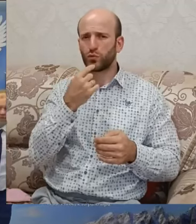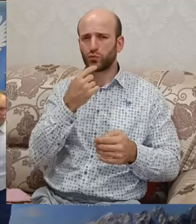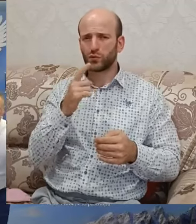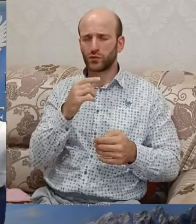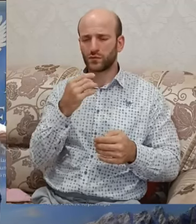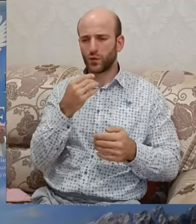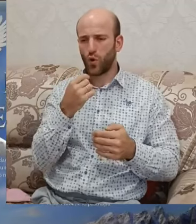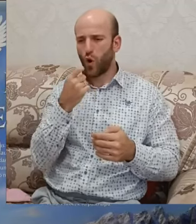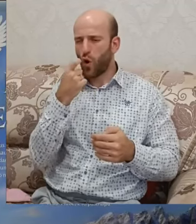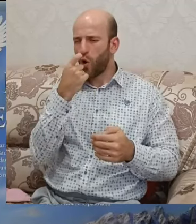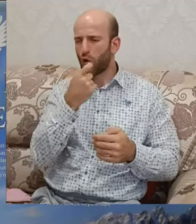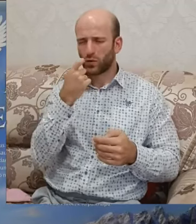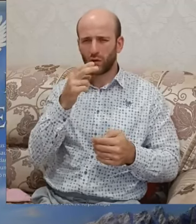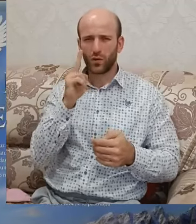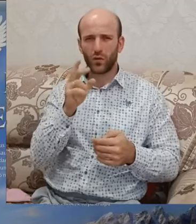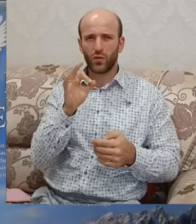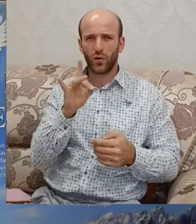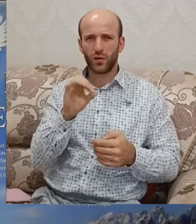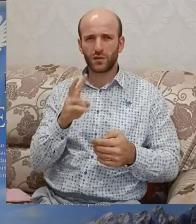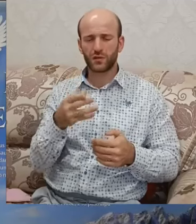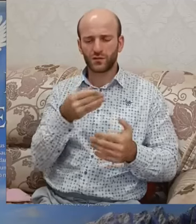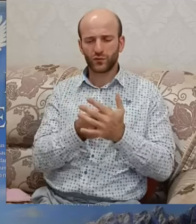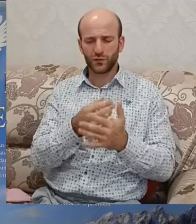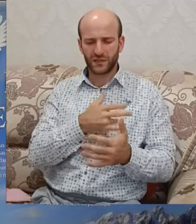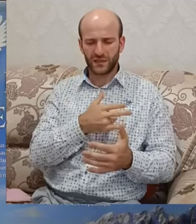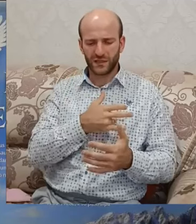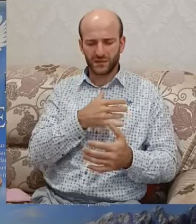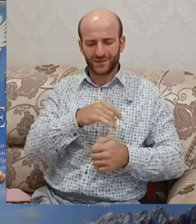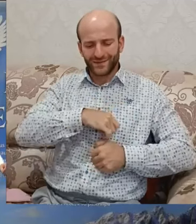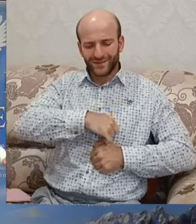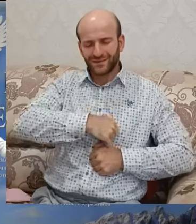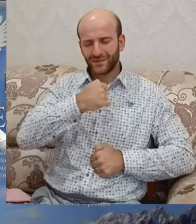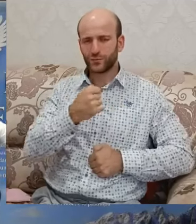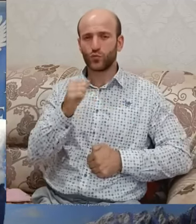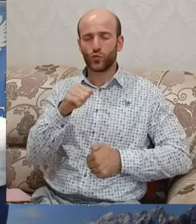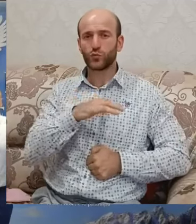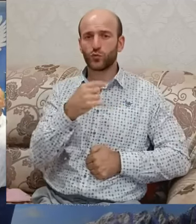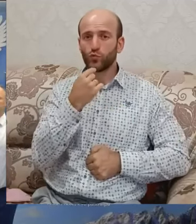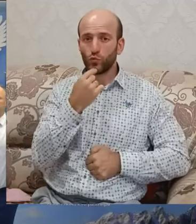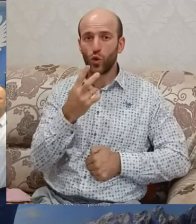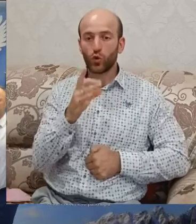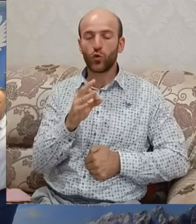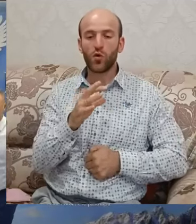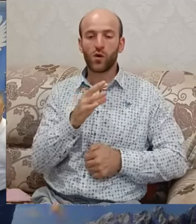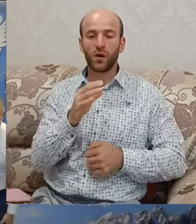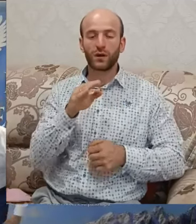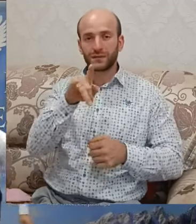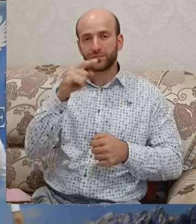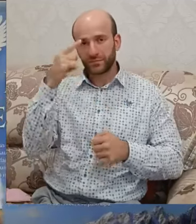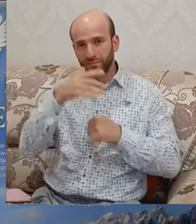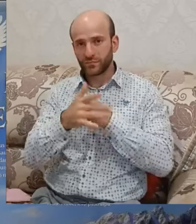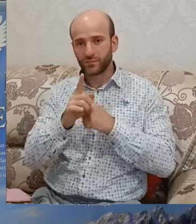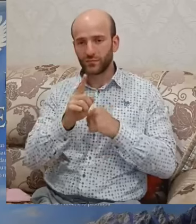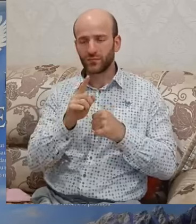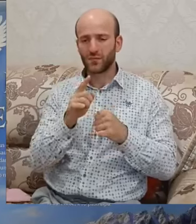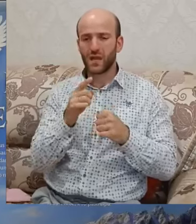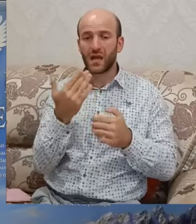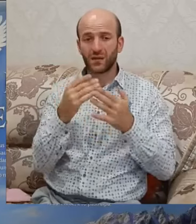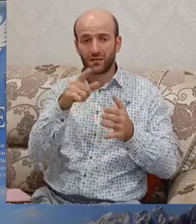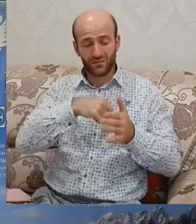mes netitinkame žodžio. Потому что по-другому мы не соответствуем. Jėzus ant kryžiaus pasakė: "Tėve, atleisk jiems." Иисус на кресте сказал: